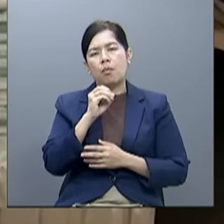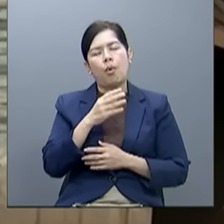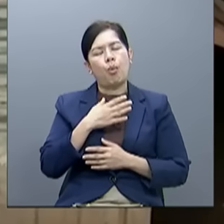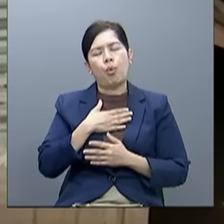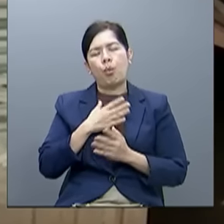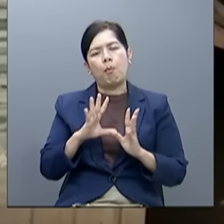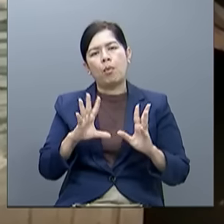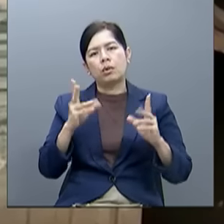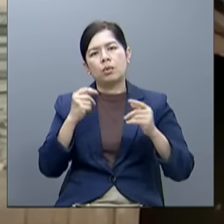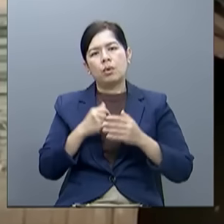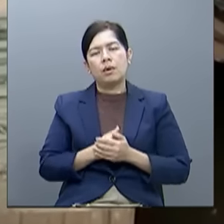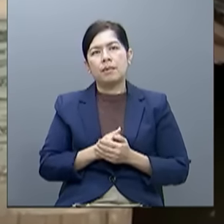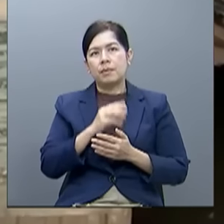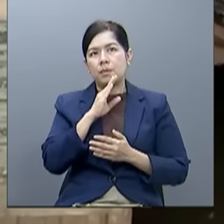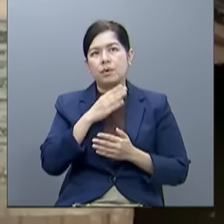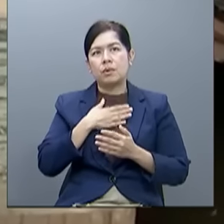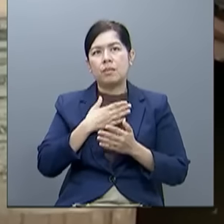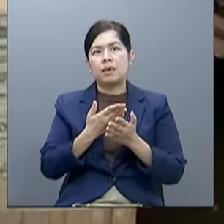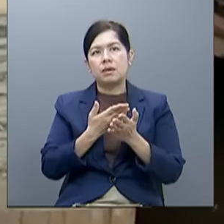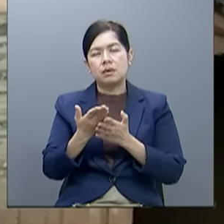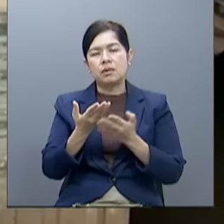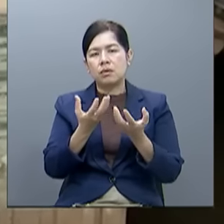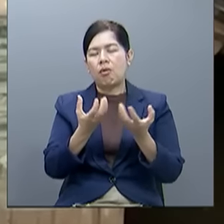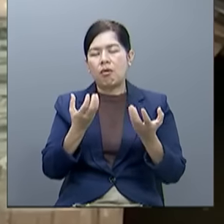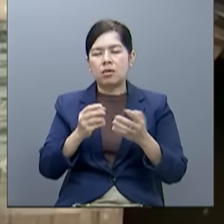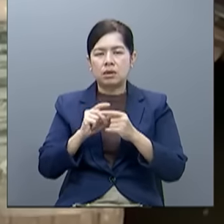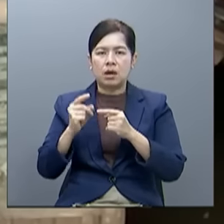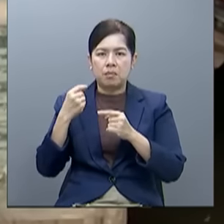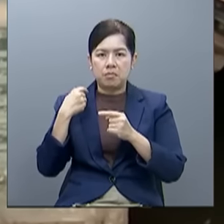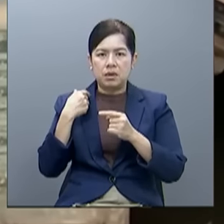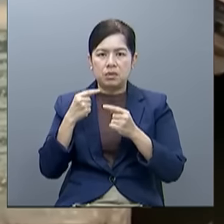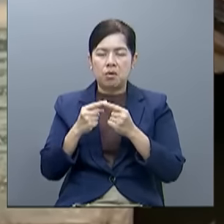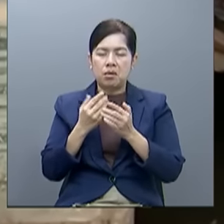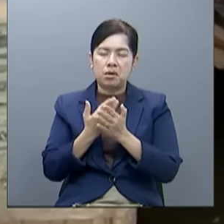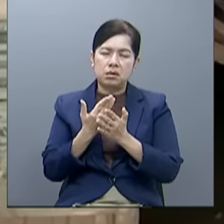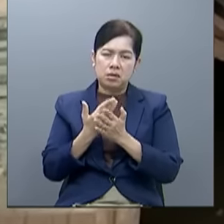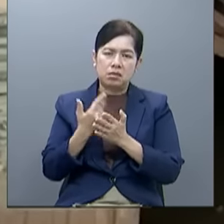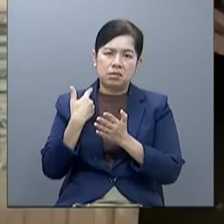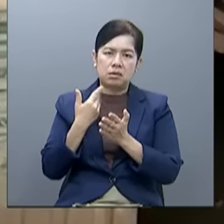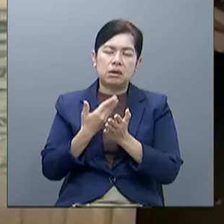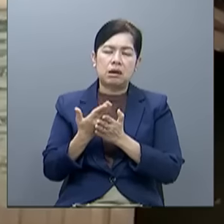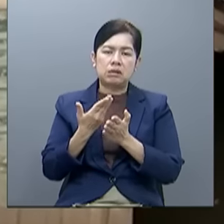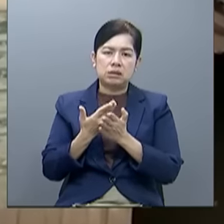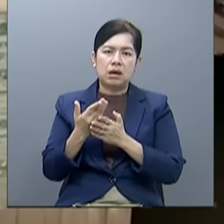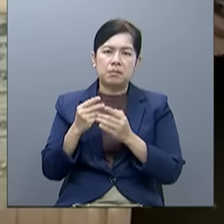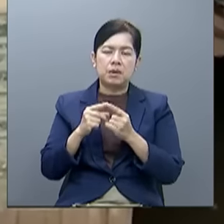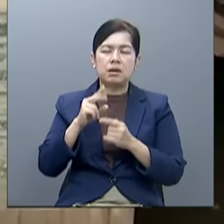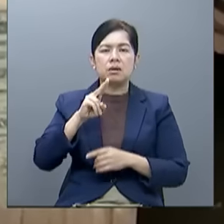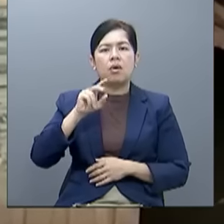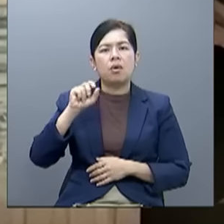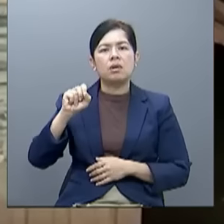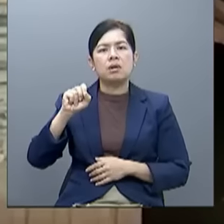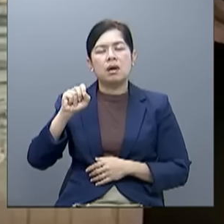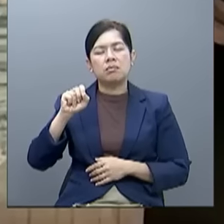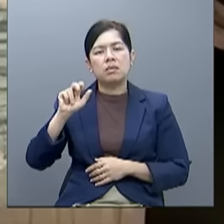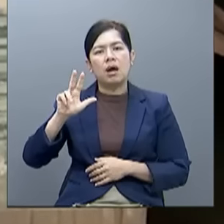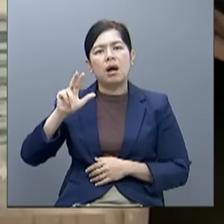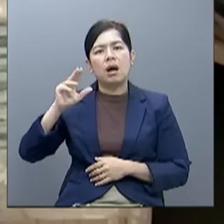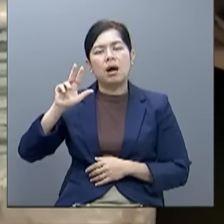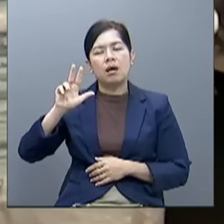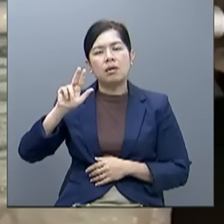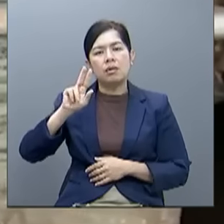ของกรุงเทพทีก็หมดที250,000ทั้ง250,000แล้วก็มันก็สะสมอยู่เรื่อยๆอ่ะตอนแรกของอยู่